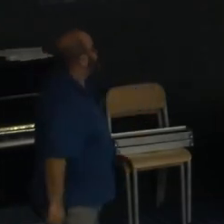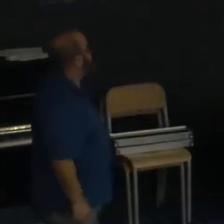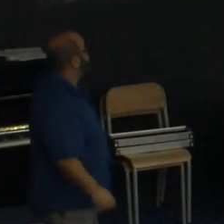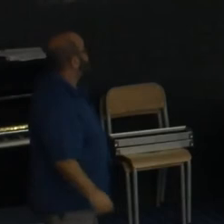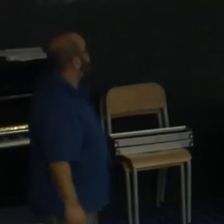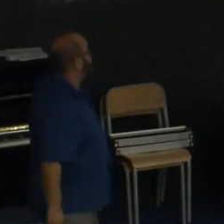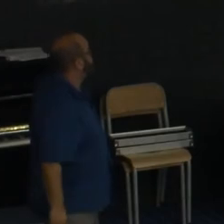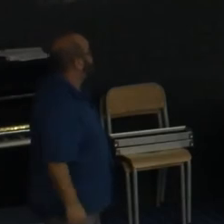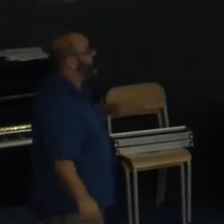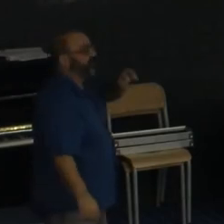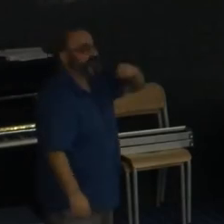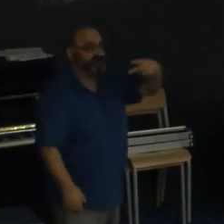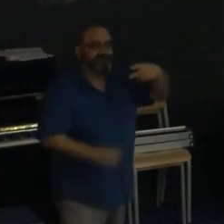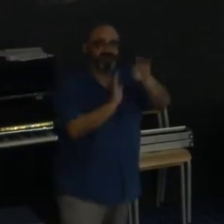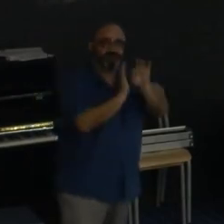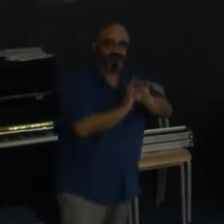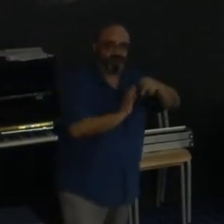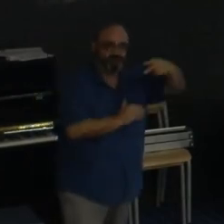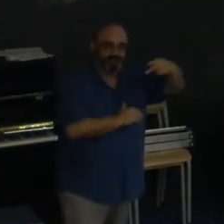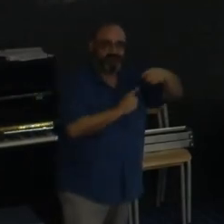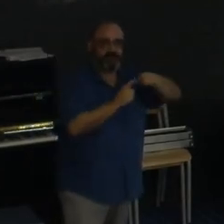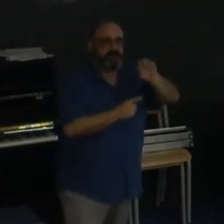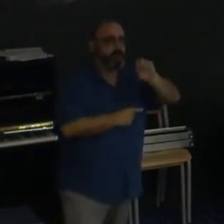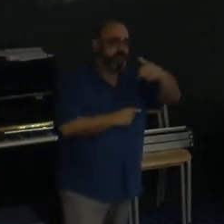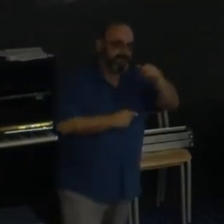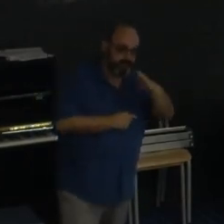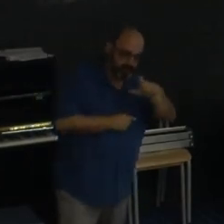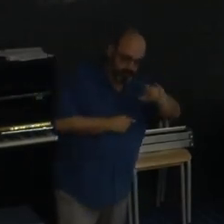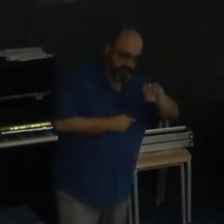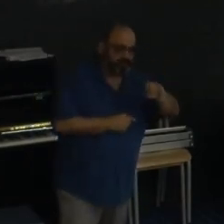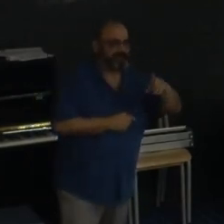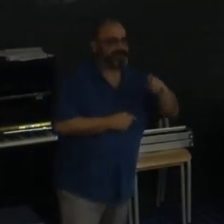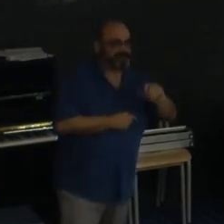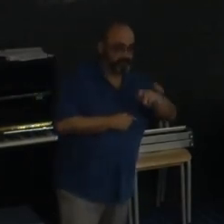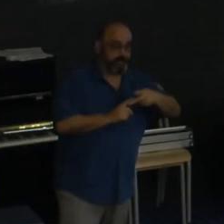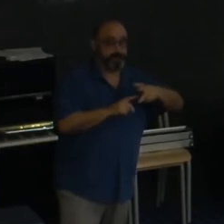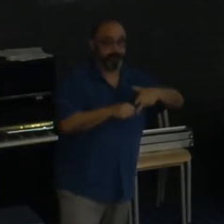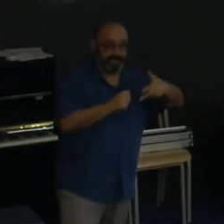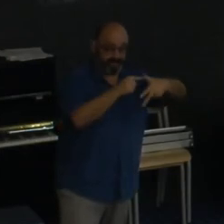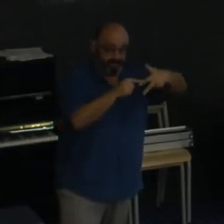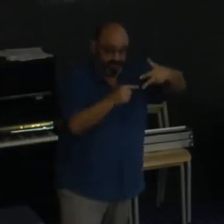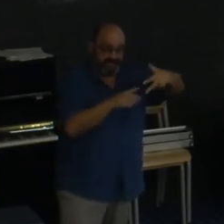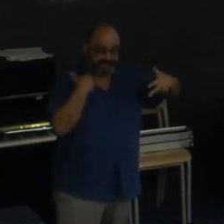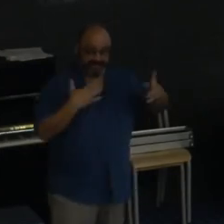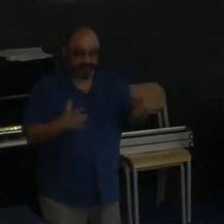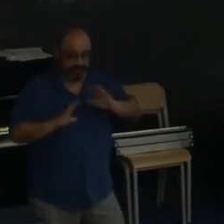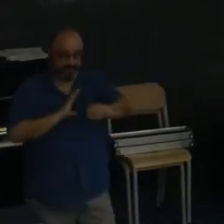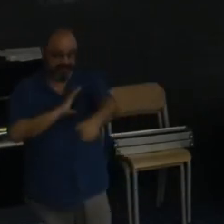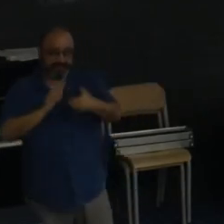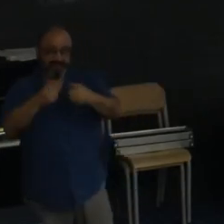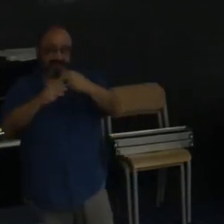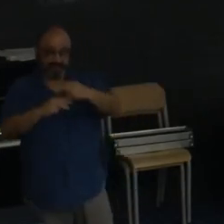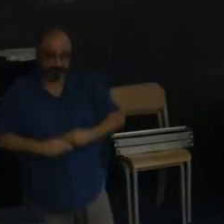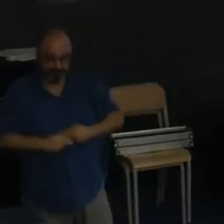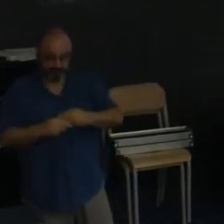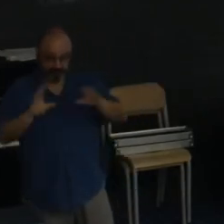ces deux petites fonctions-là, le enable, disable, et la troisième, le break, Si vous avez chargé votre script, vous pouvez rajouter au fur et à